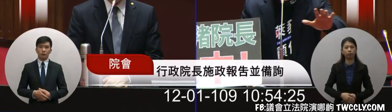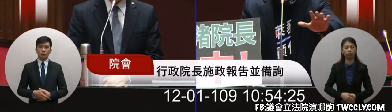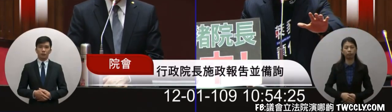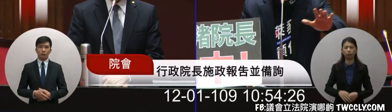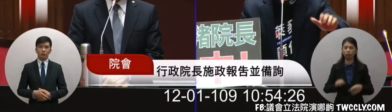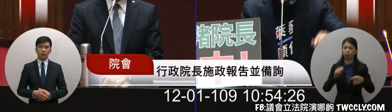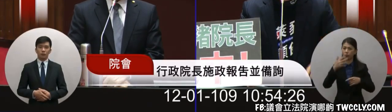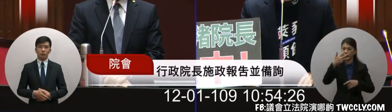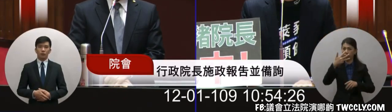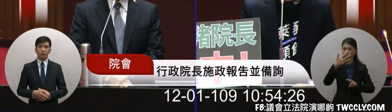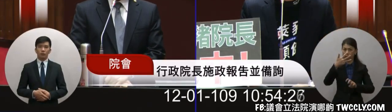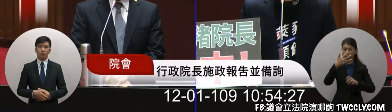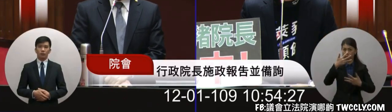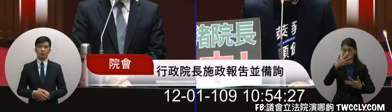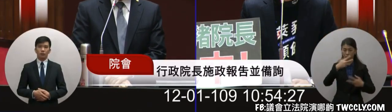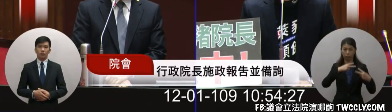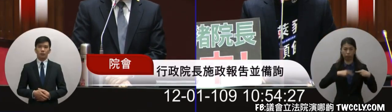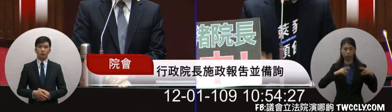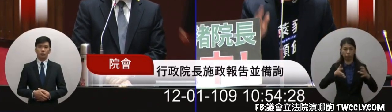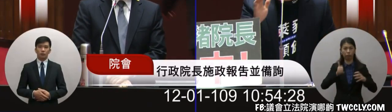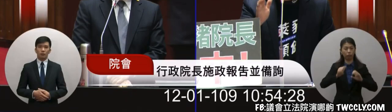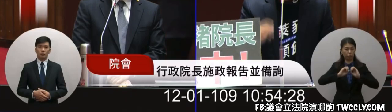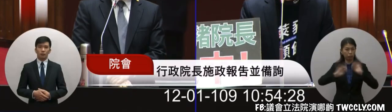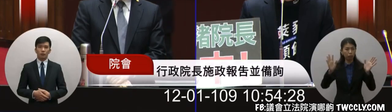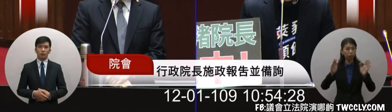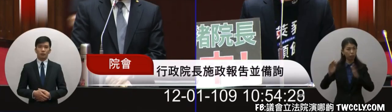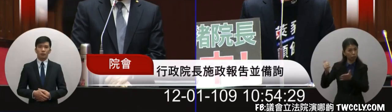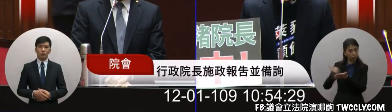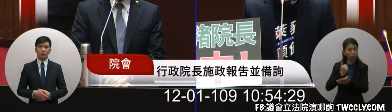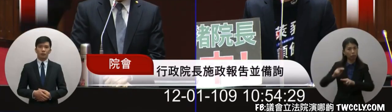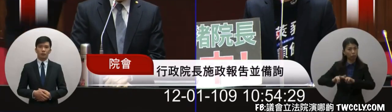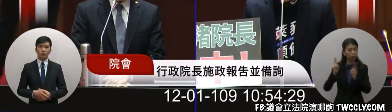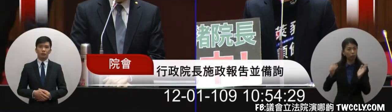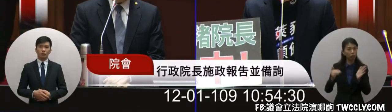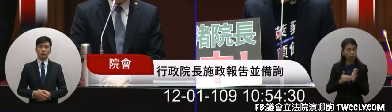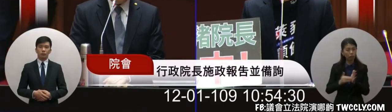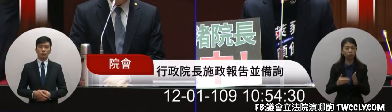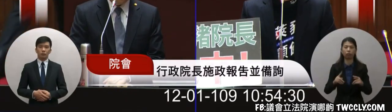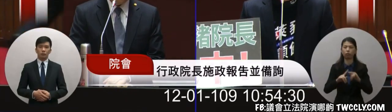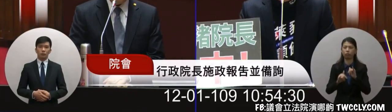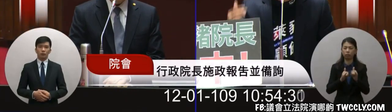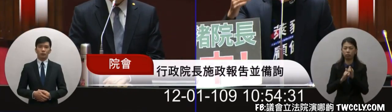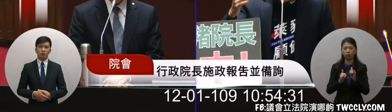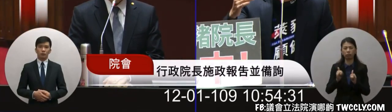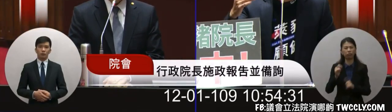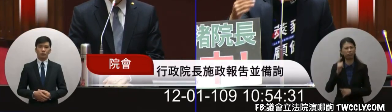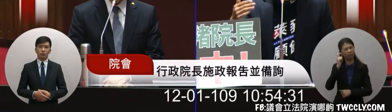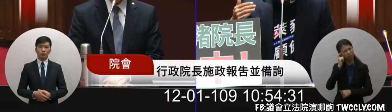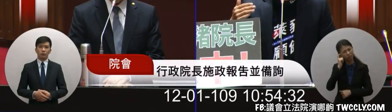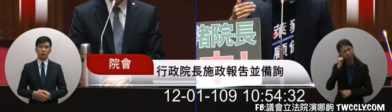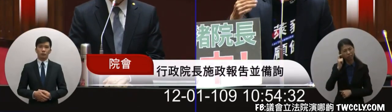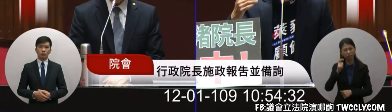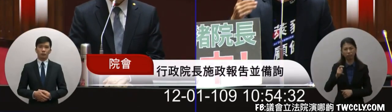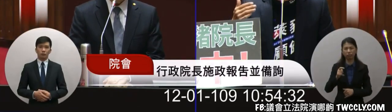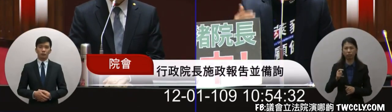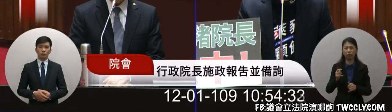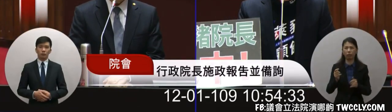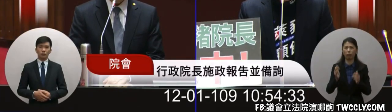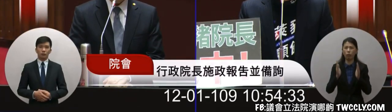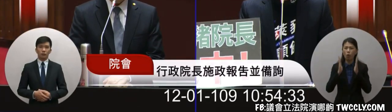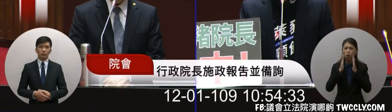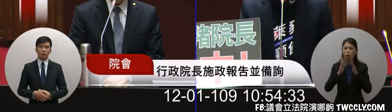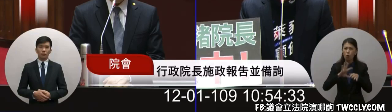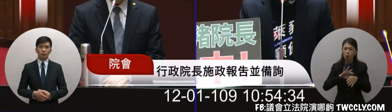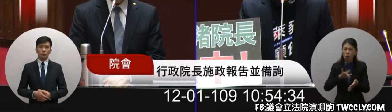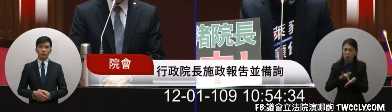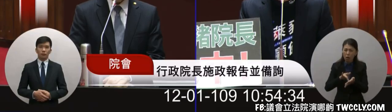8月28号蔡英文总统宣布之后到现在，民众对于瘦肉精猪肉的这个警示忧虑